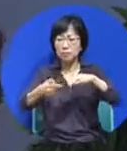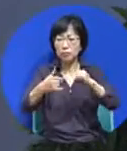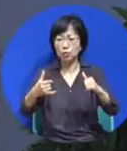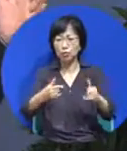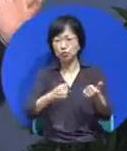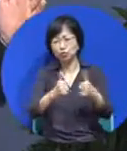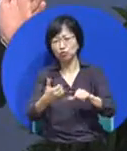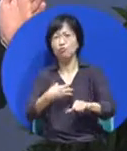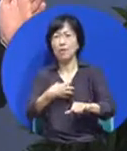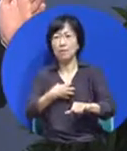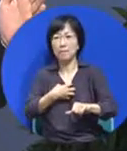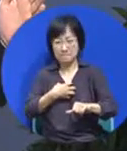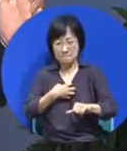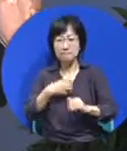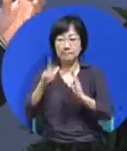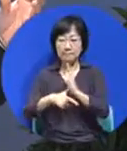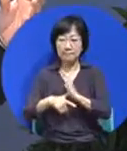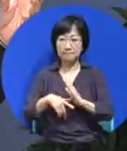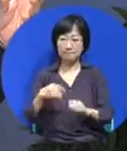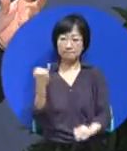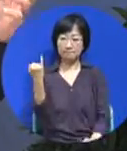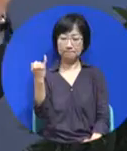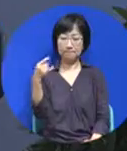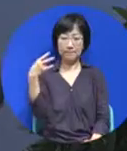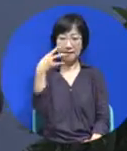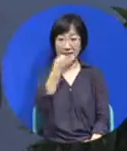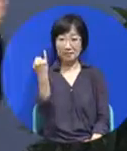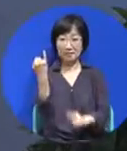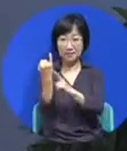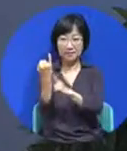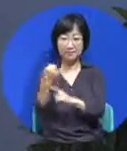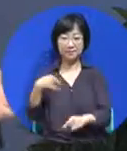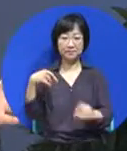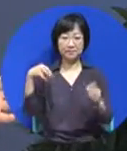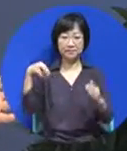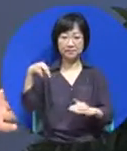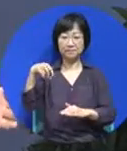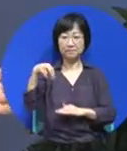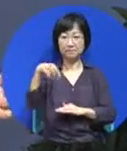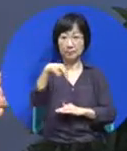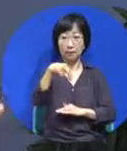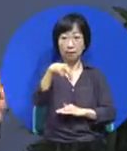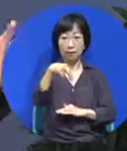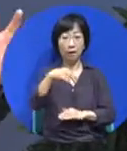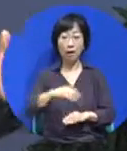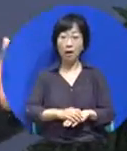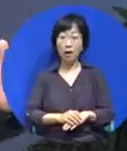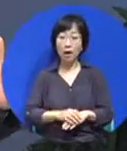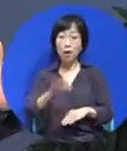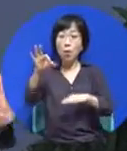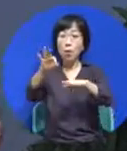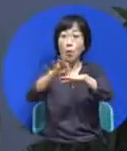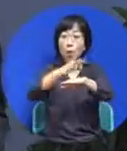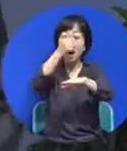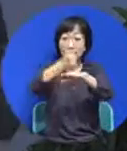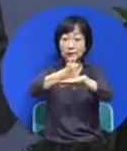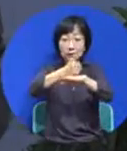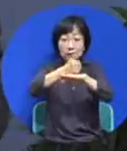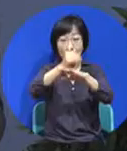에스더가 가지 않습니까? And Esther goes before the 왕궁에서 king. 왕궁에서 왕이 부르지 않는데 가면 안 되거든요, 법에. 그는 살인하거나 무슨 범죄자들이 하는 짓이기